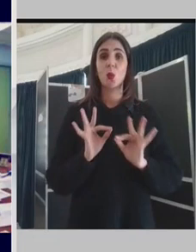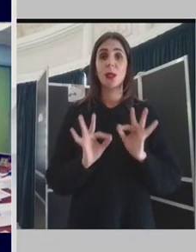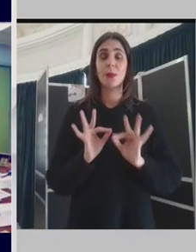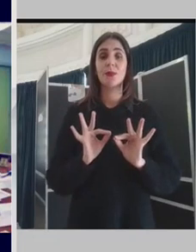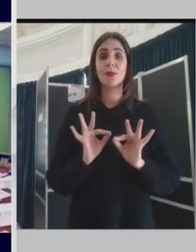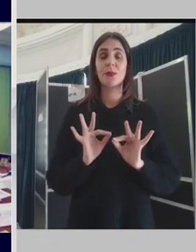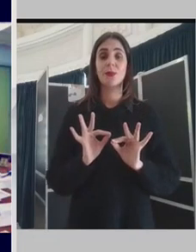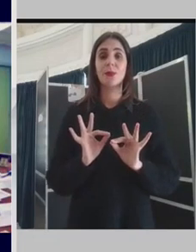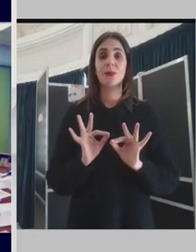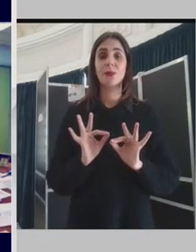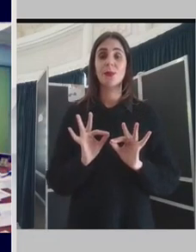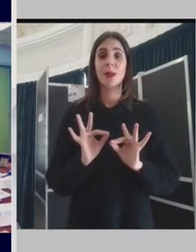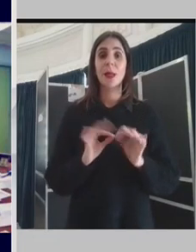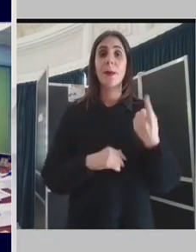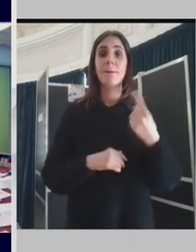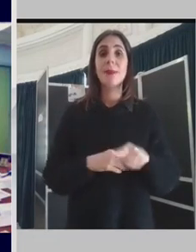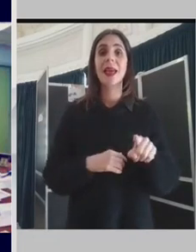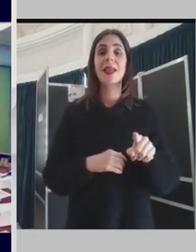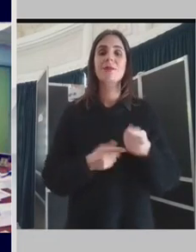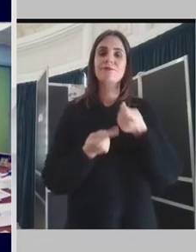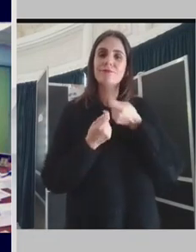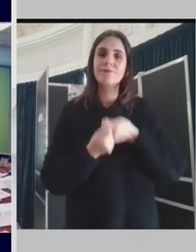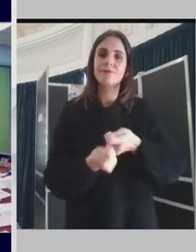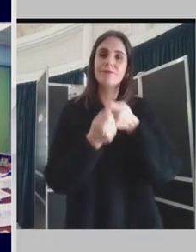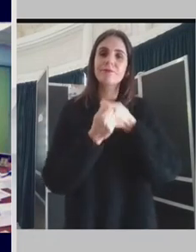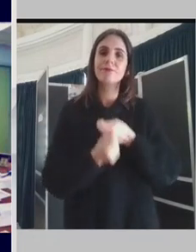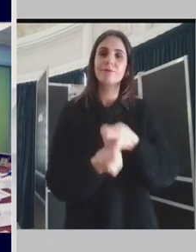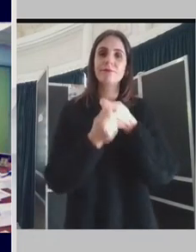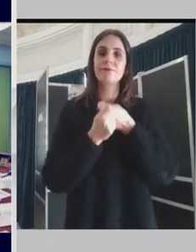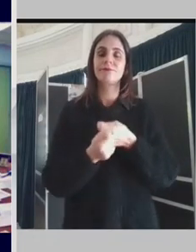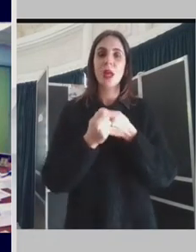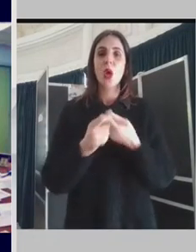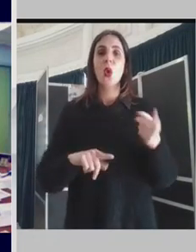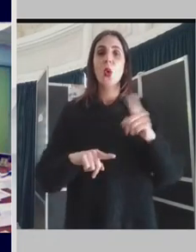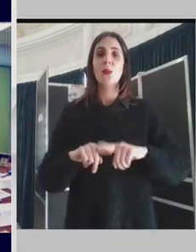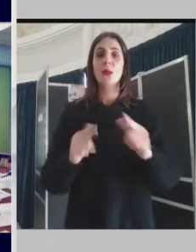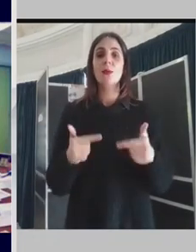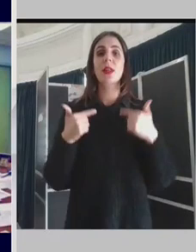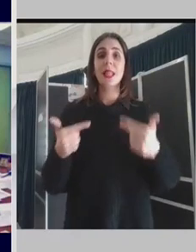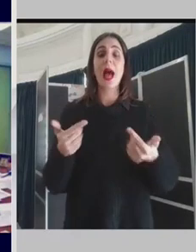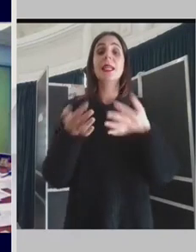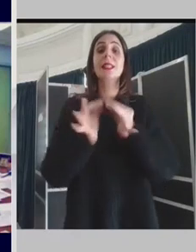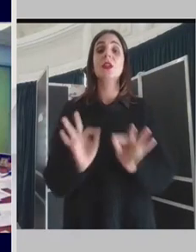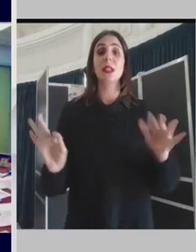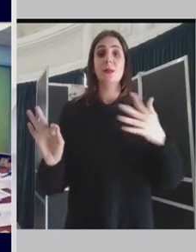convincervi o per comunque darvi sicuramente la mia disponibilità